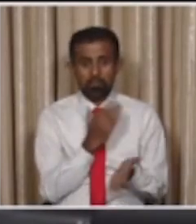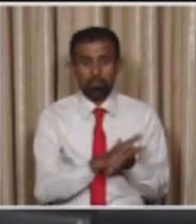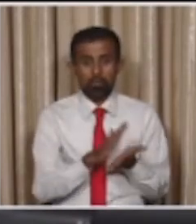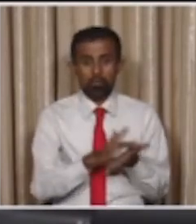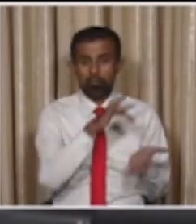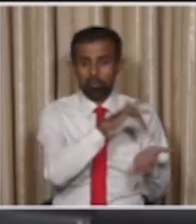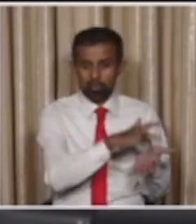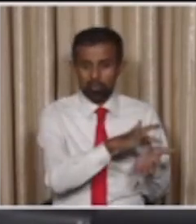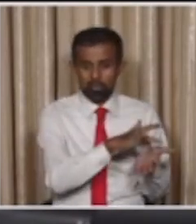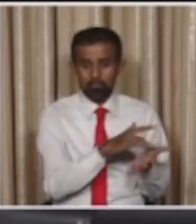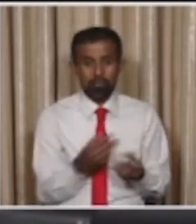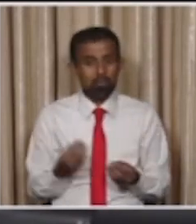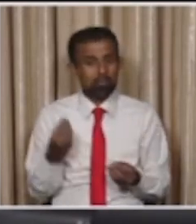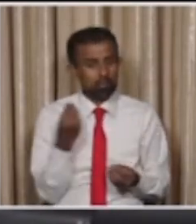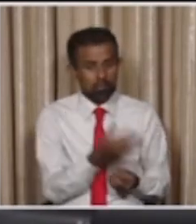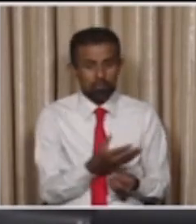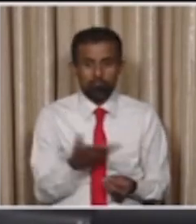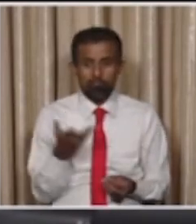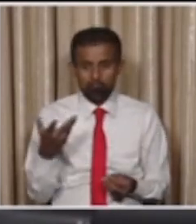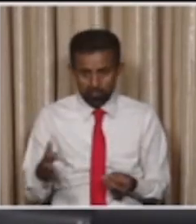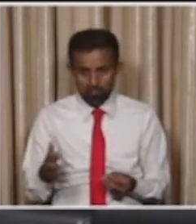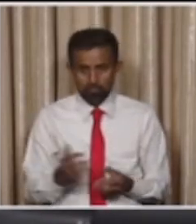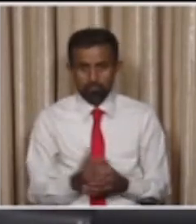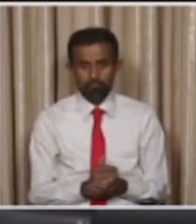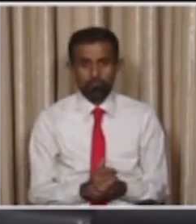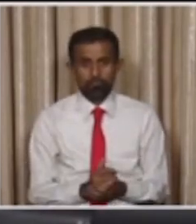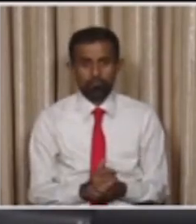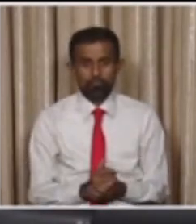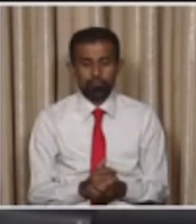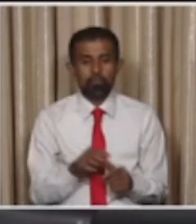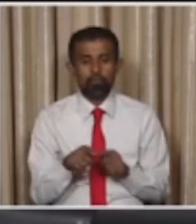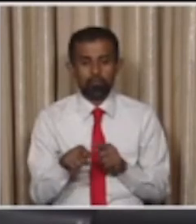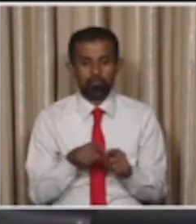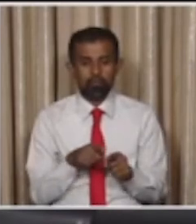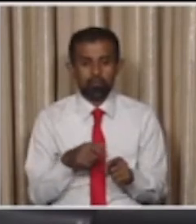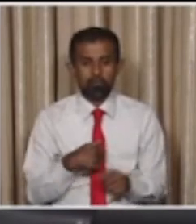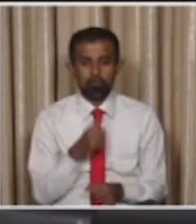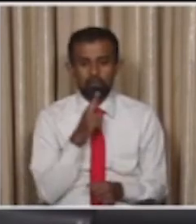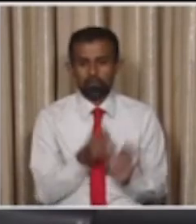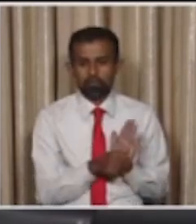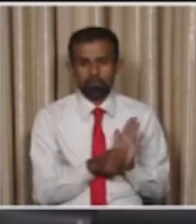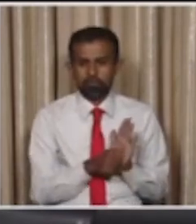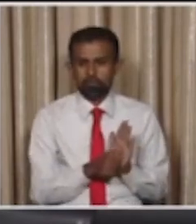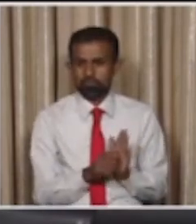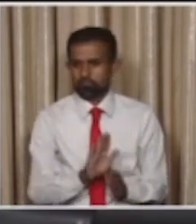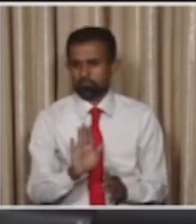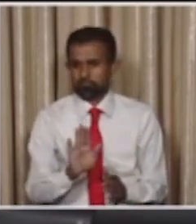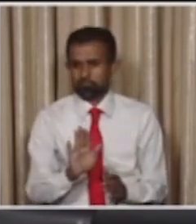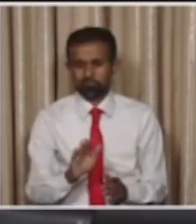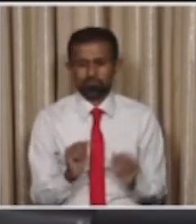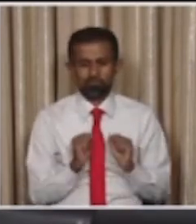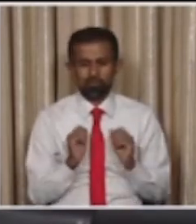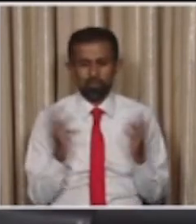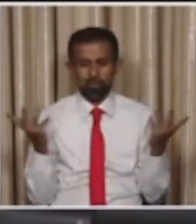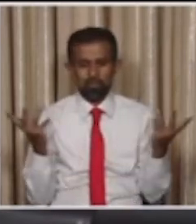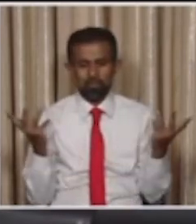මධ්‍යස්ථානවලට මේ දෙන්න අපි කටයුතු කරලා තිබෙනවා ගරු කතානායකතුමනි. ඒ වගේම මම කියන්නේ චණ්ඩිපාත් දාන්න එපා, ඒවට අපි බය වෙන්නේ නැහැ.